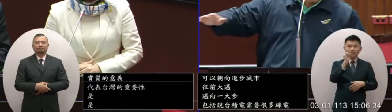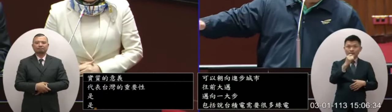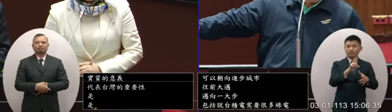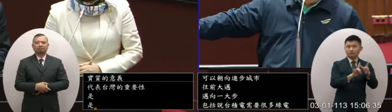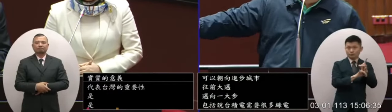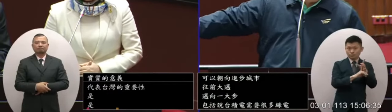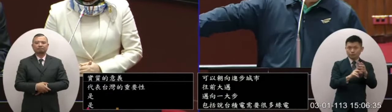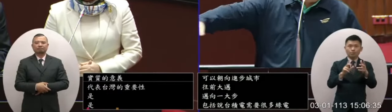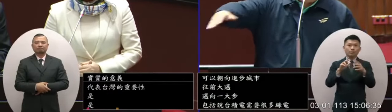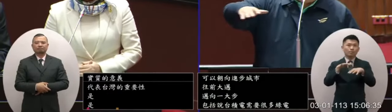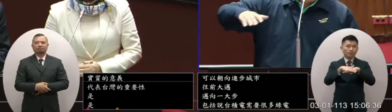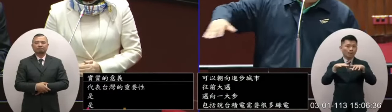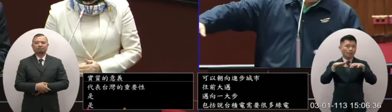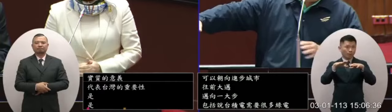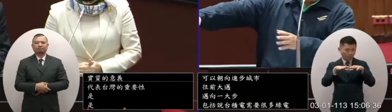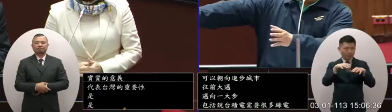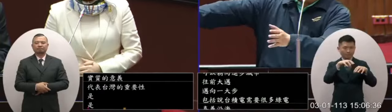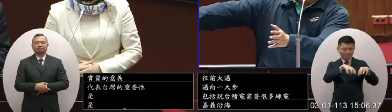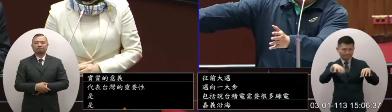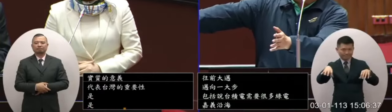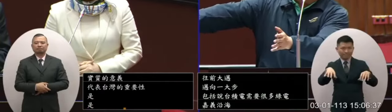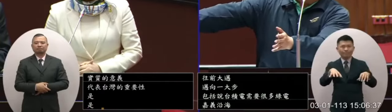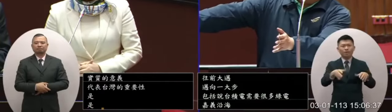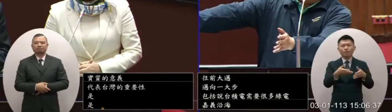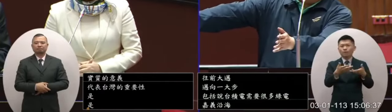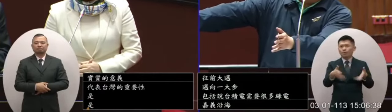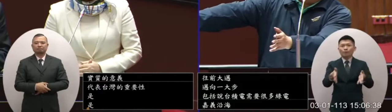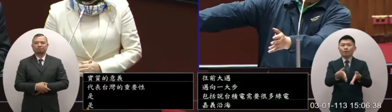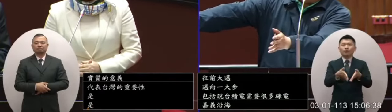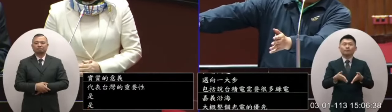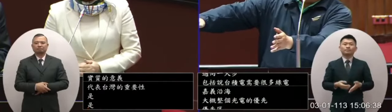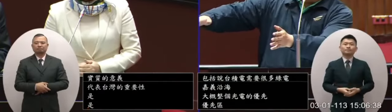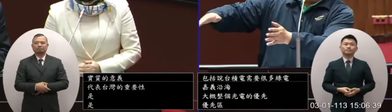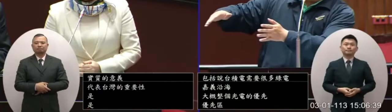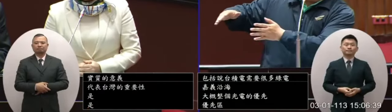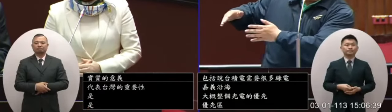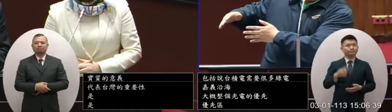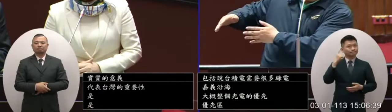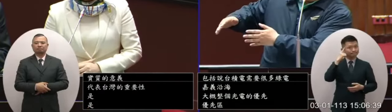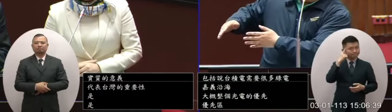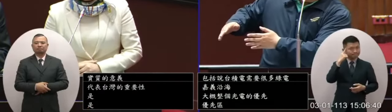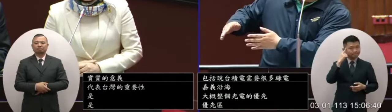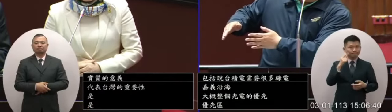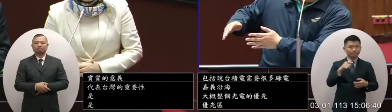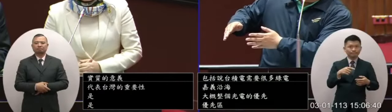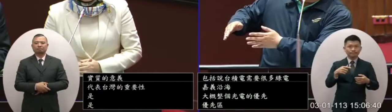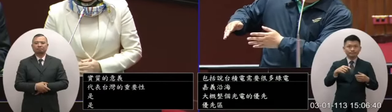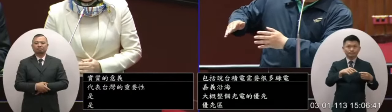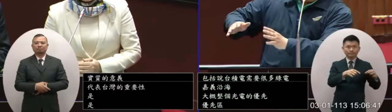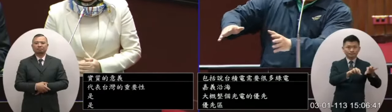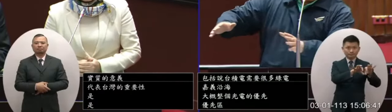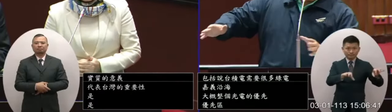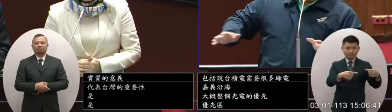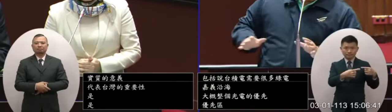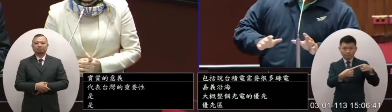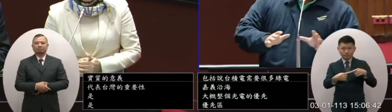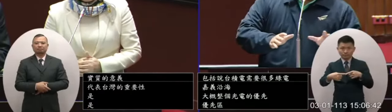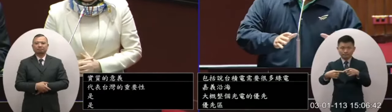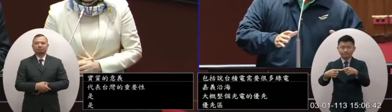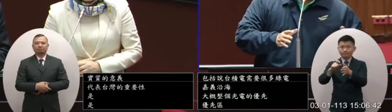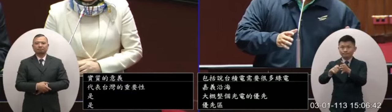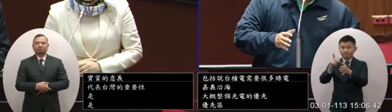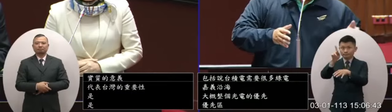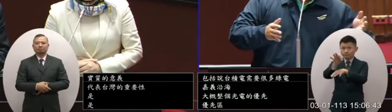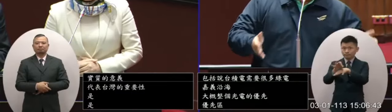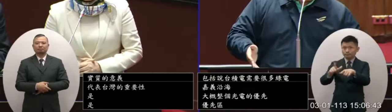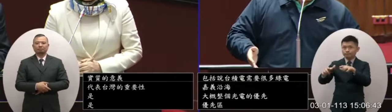光电加多。所以嘉义光电被安怎用专线的方式，然后把它拉回到了嘉义科学园区，这个中间也需要